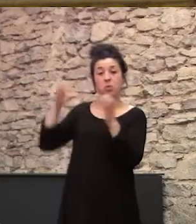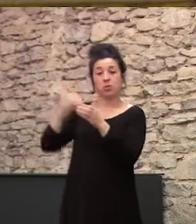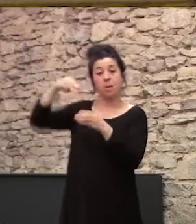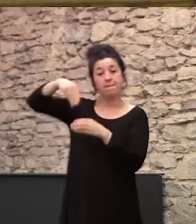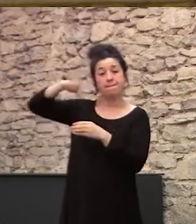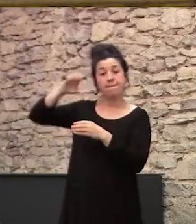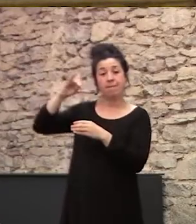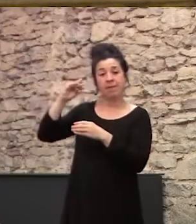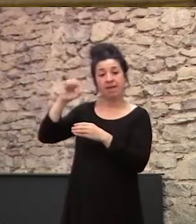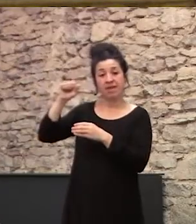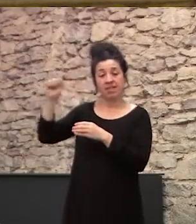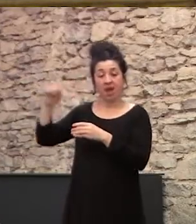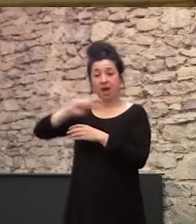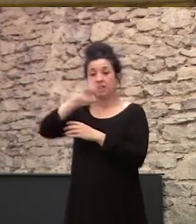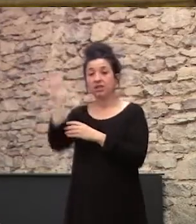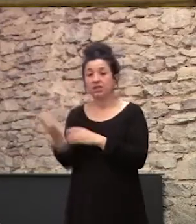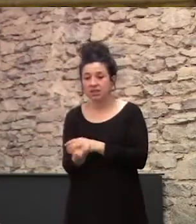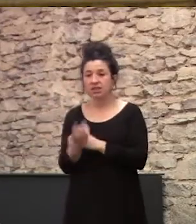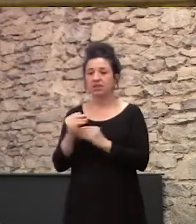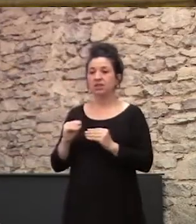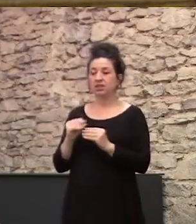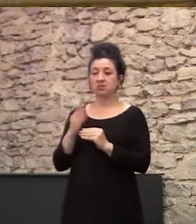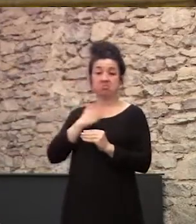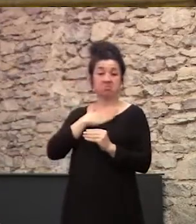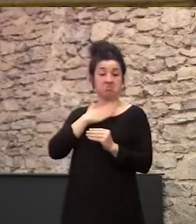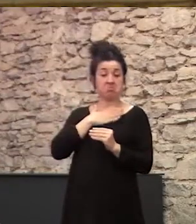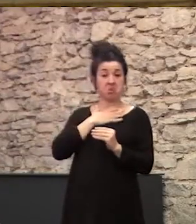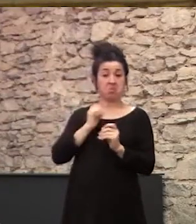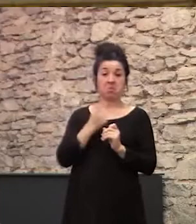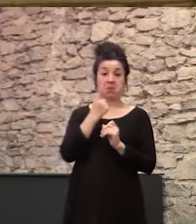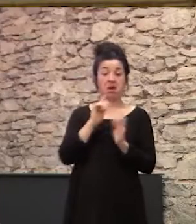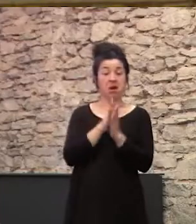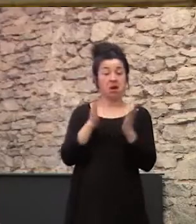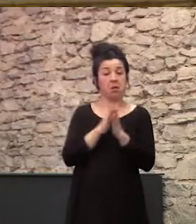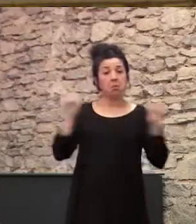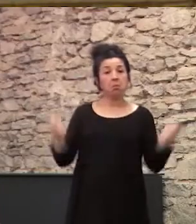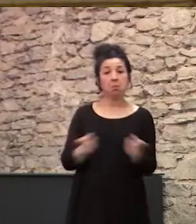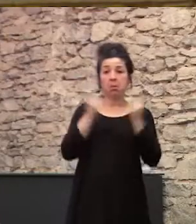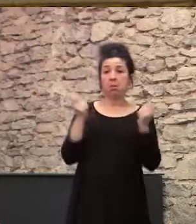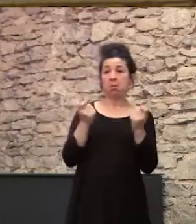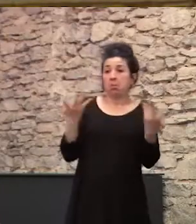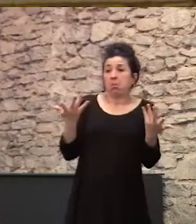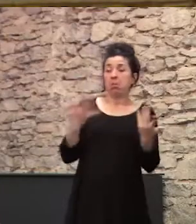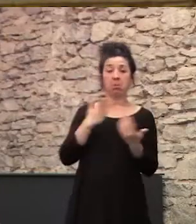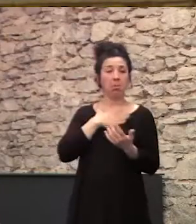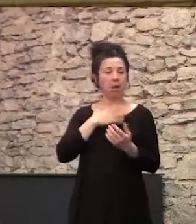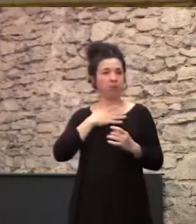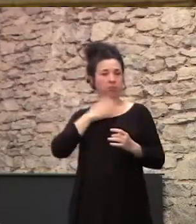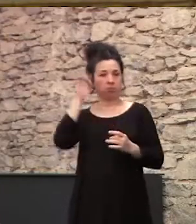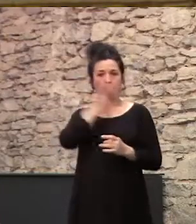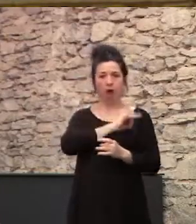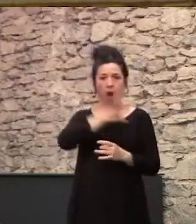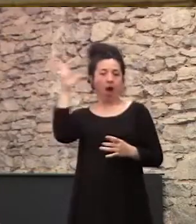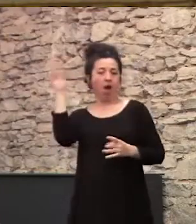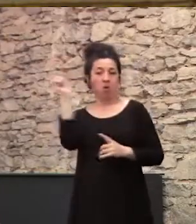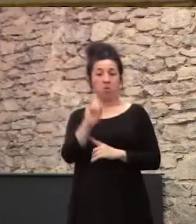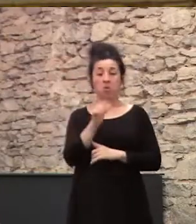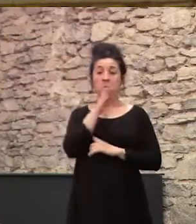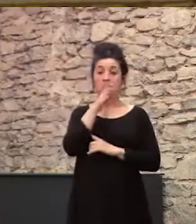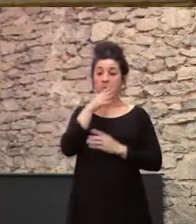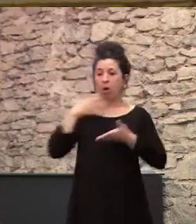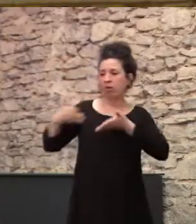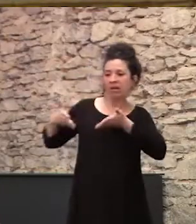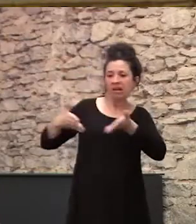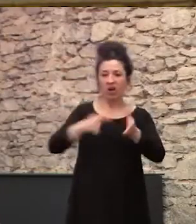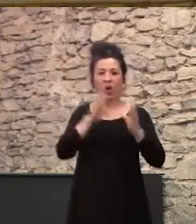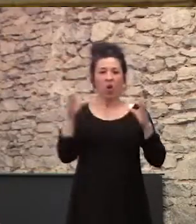zitzaidan berarean publikatu nuenean bezten, oza ez zen gauza bat harri-garri egin zitzaidan, ez neukan